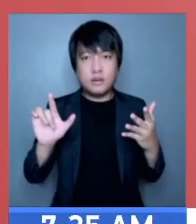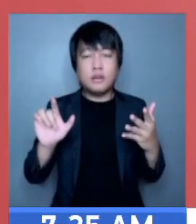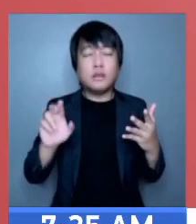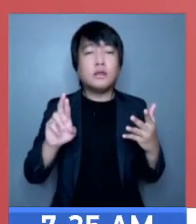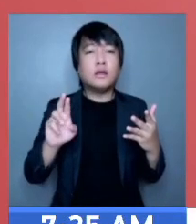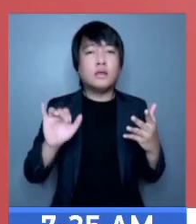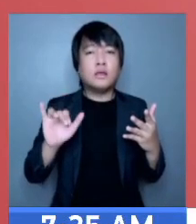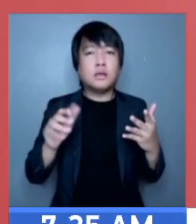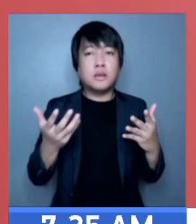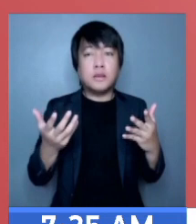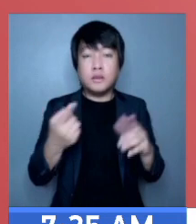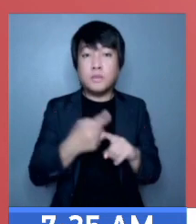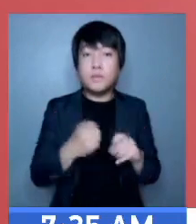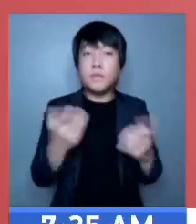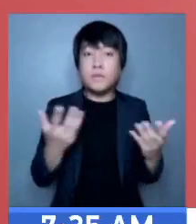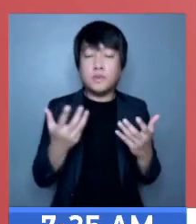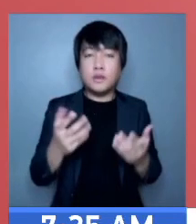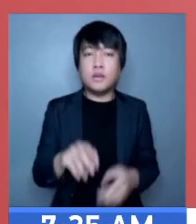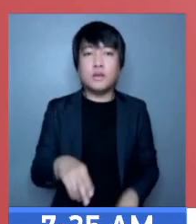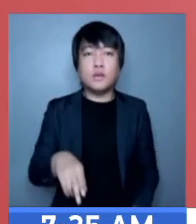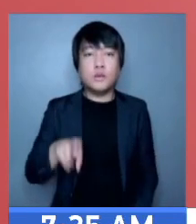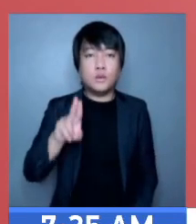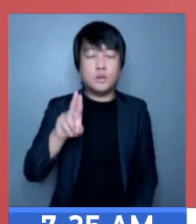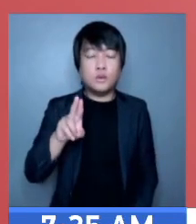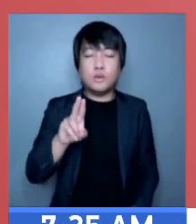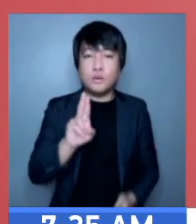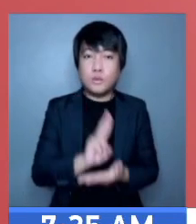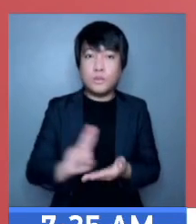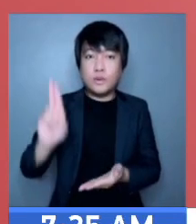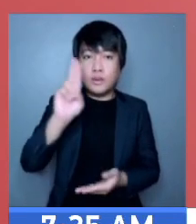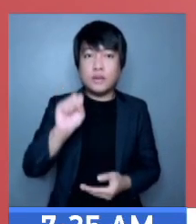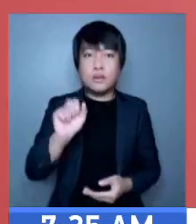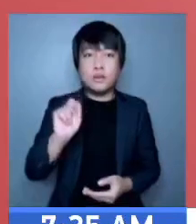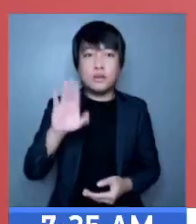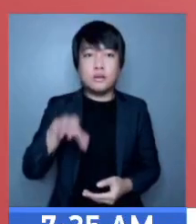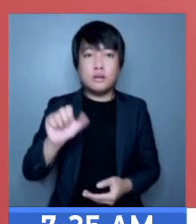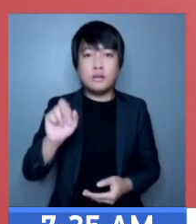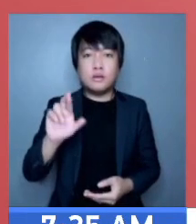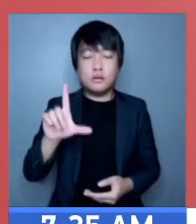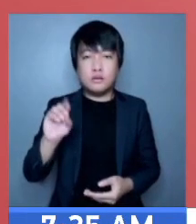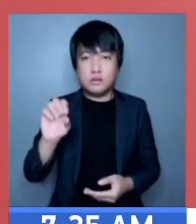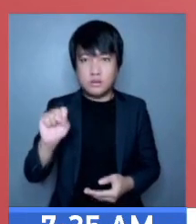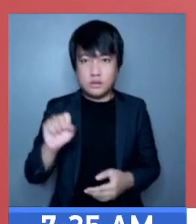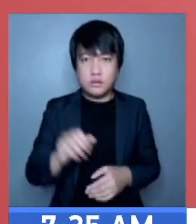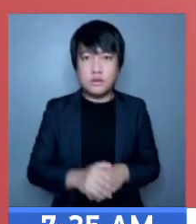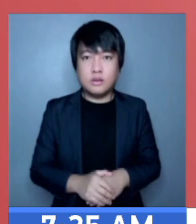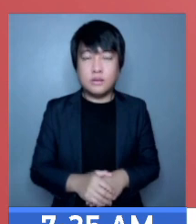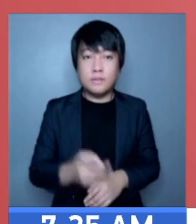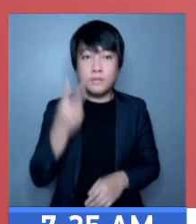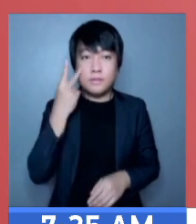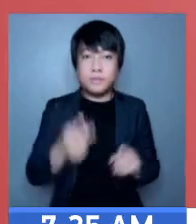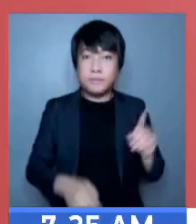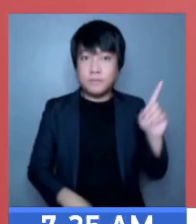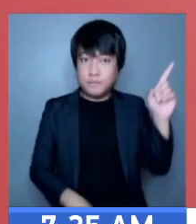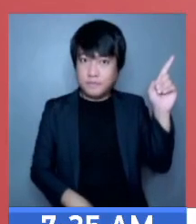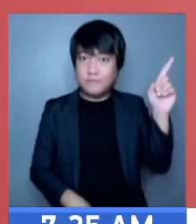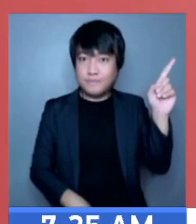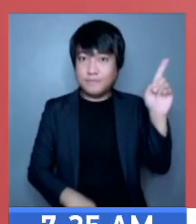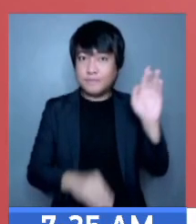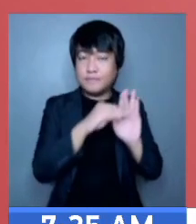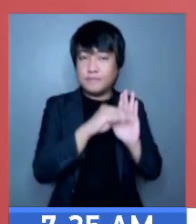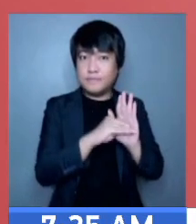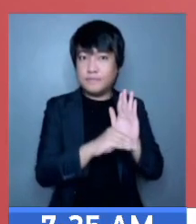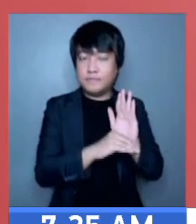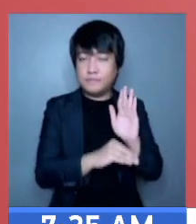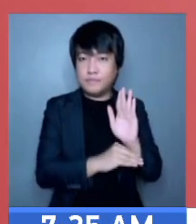sa University of San Carlos, pati si John Elmer Senyeres mula sa Capi State University. Nakakuha sila ng